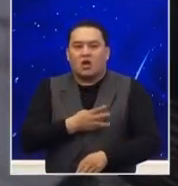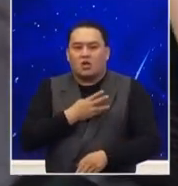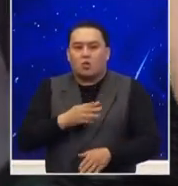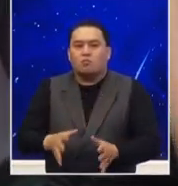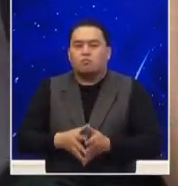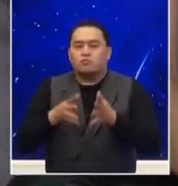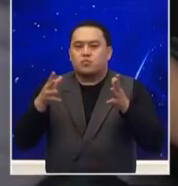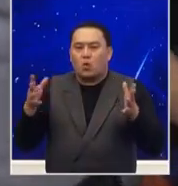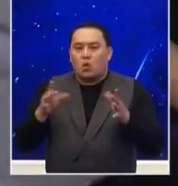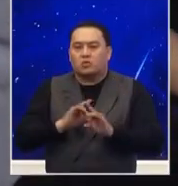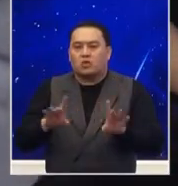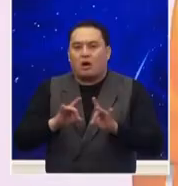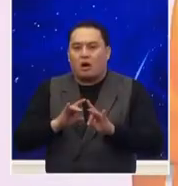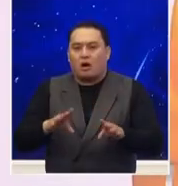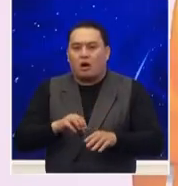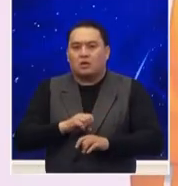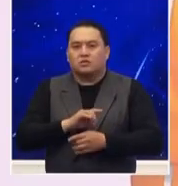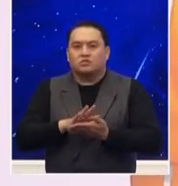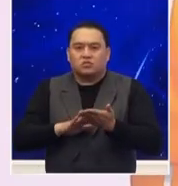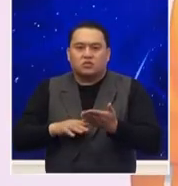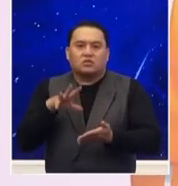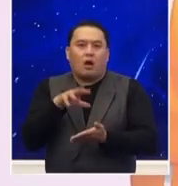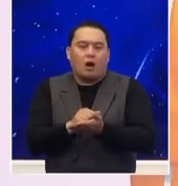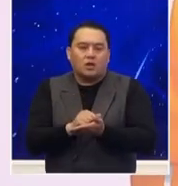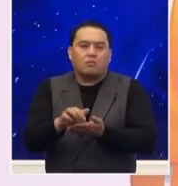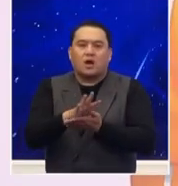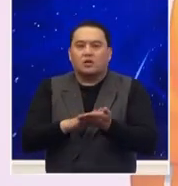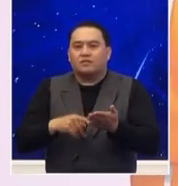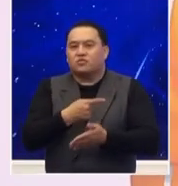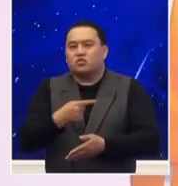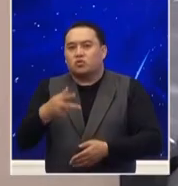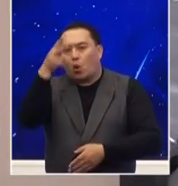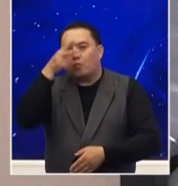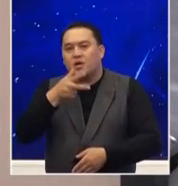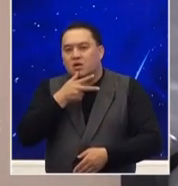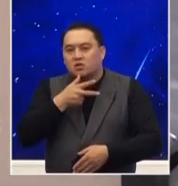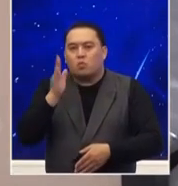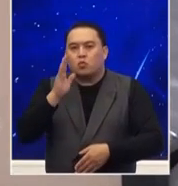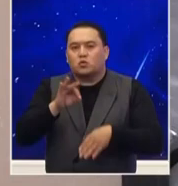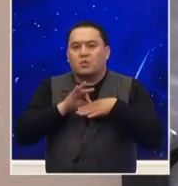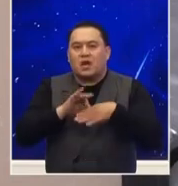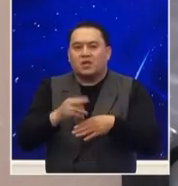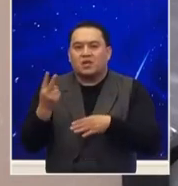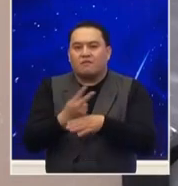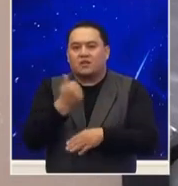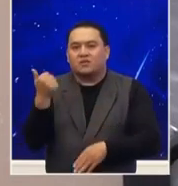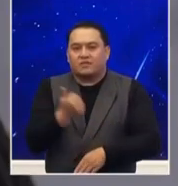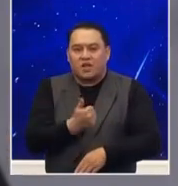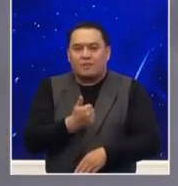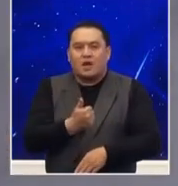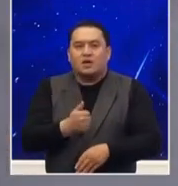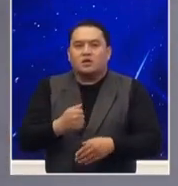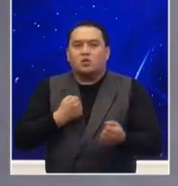разы больше, делится учредитель Камила Ситосманова. Занятия продлятся в течение 3 месяцев и будут проходить 2 раза в неделю.